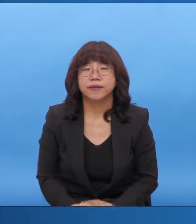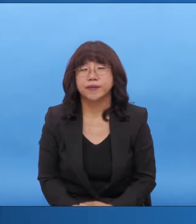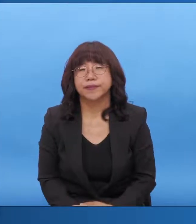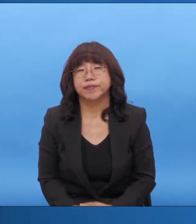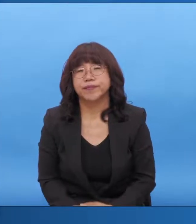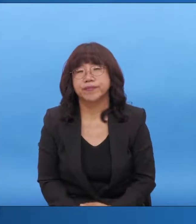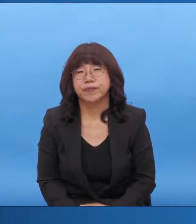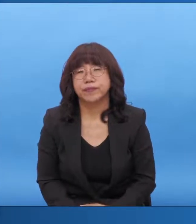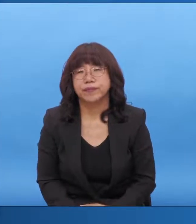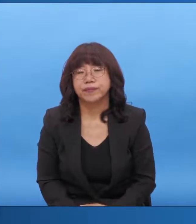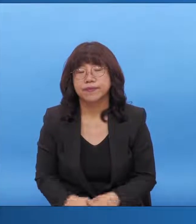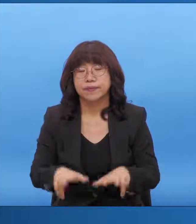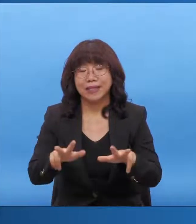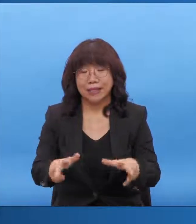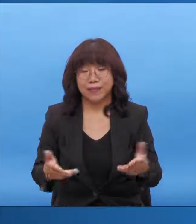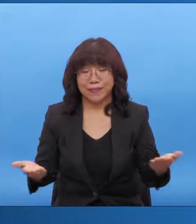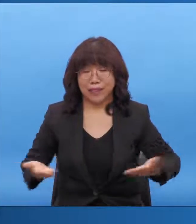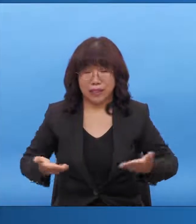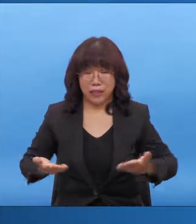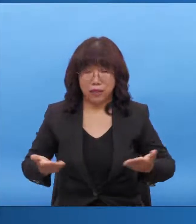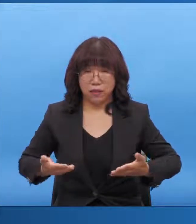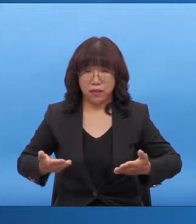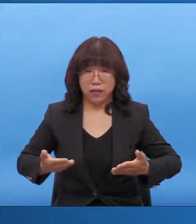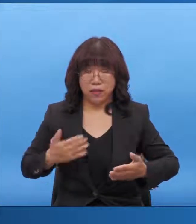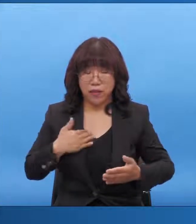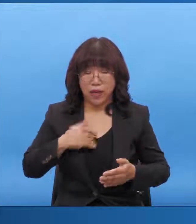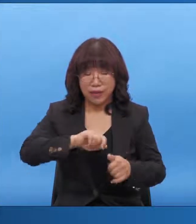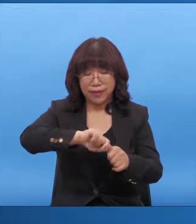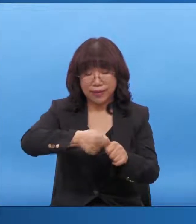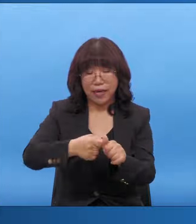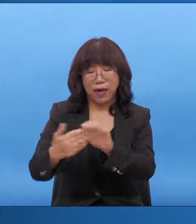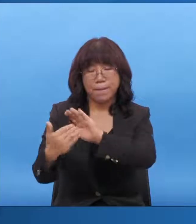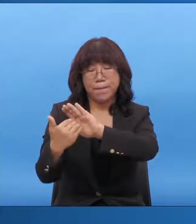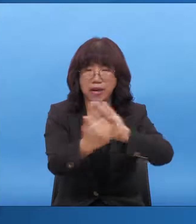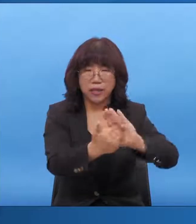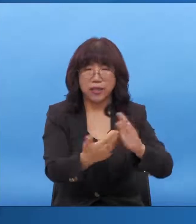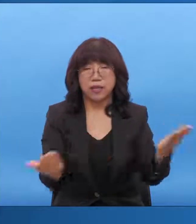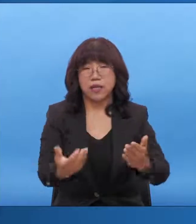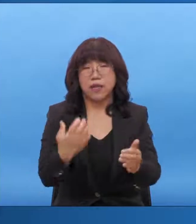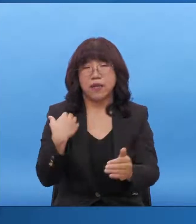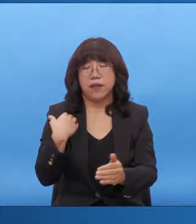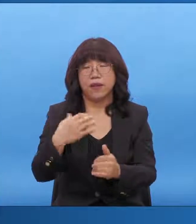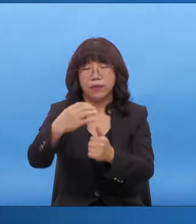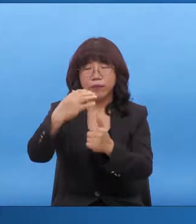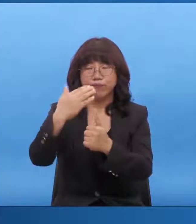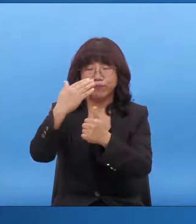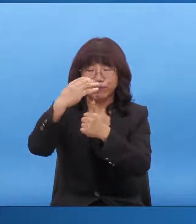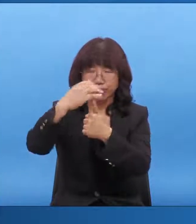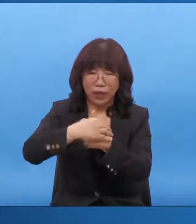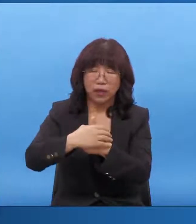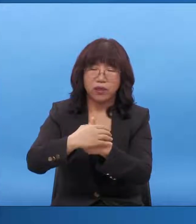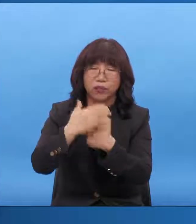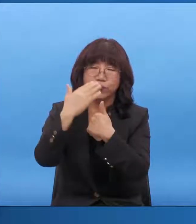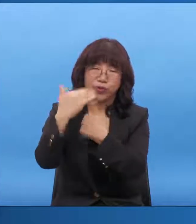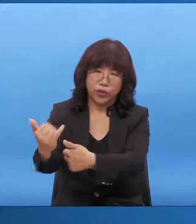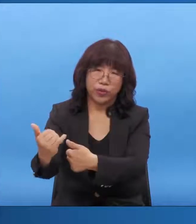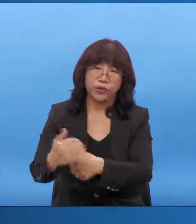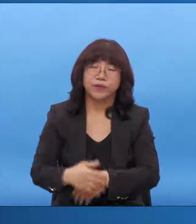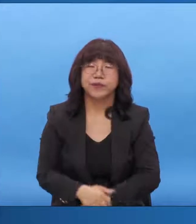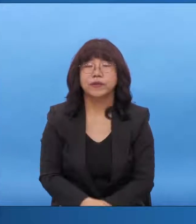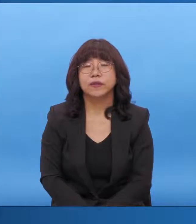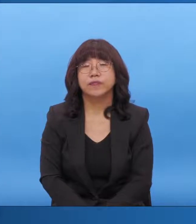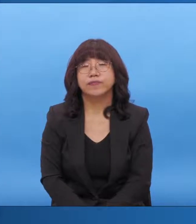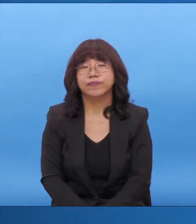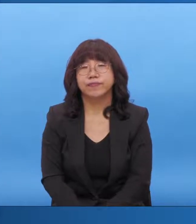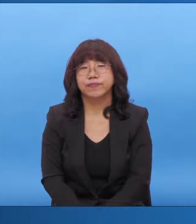막는 산업을 하나님이 하라고 부르셨구나. Because Satan, he cannot. Forces of darkness are only afraid of Christ. That's why